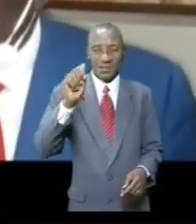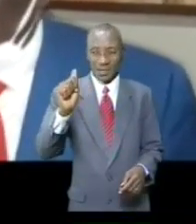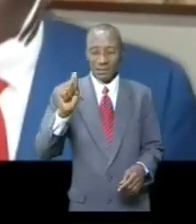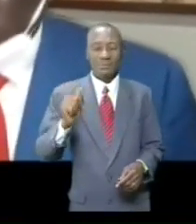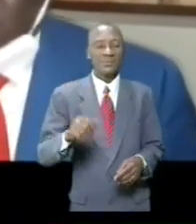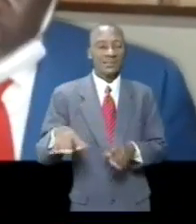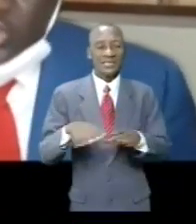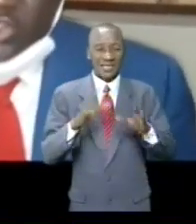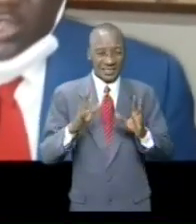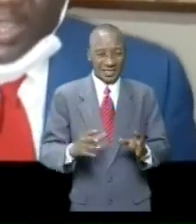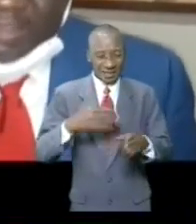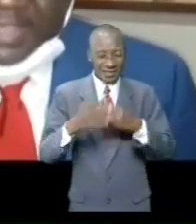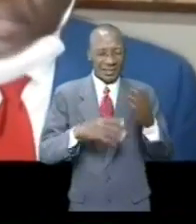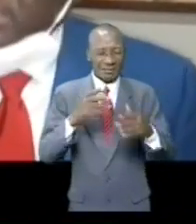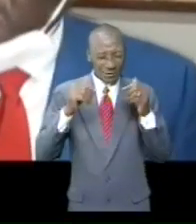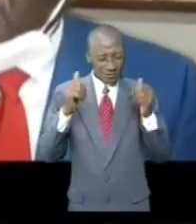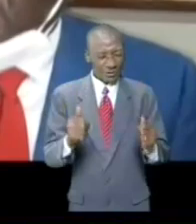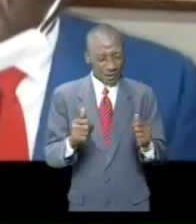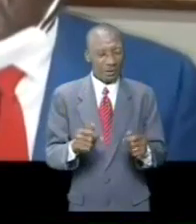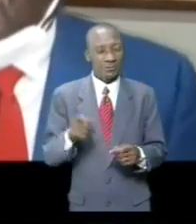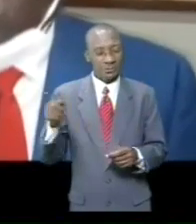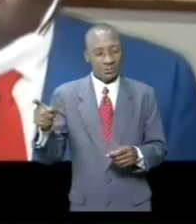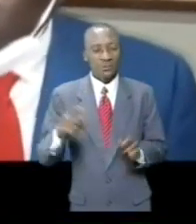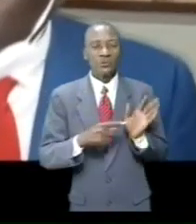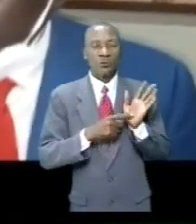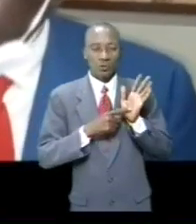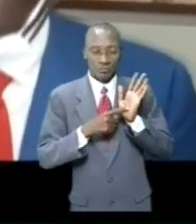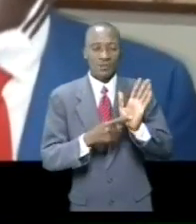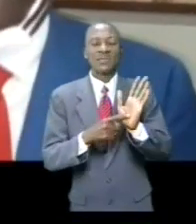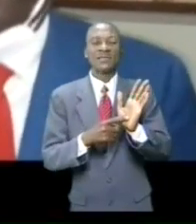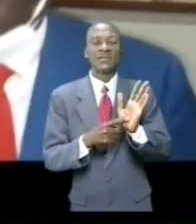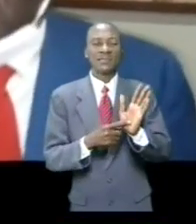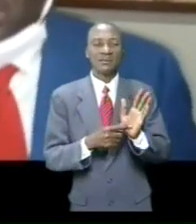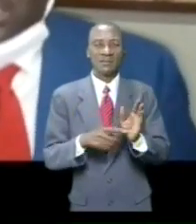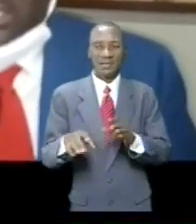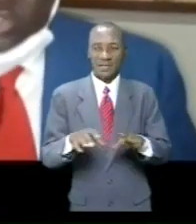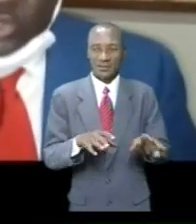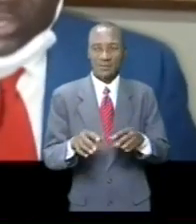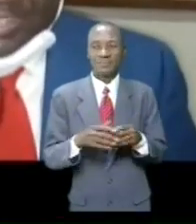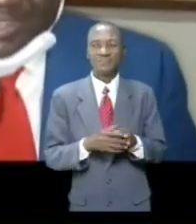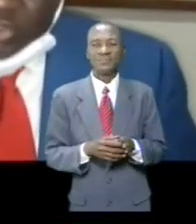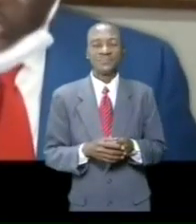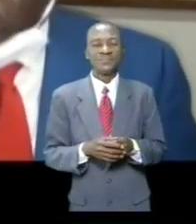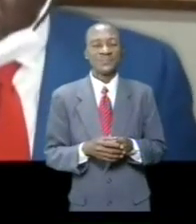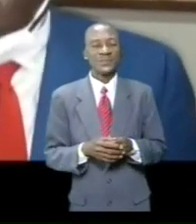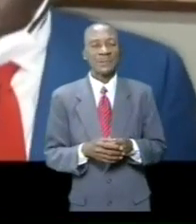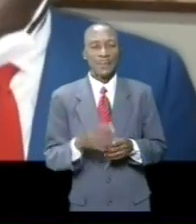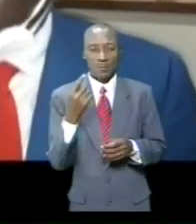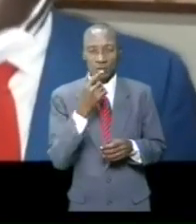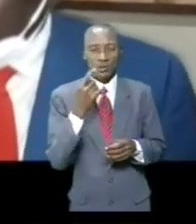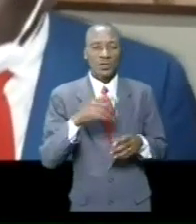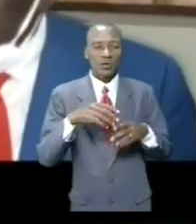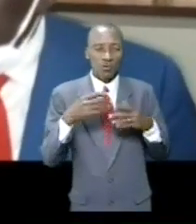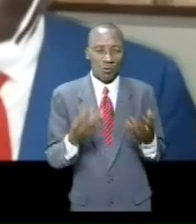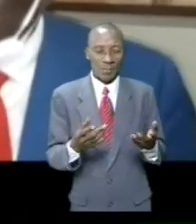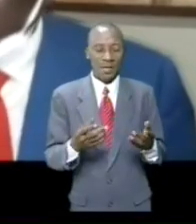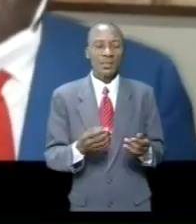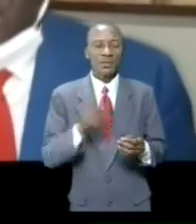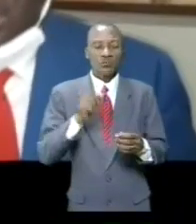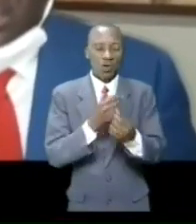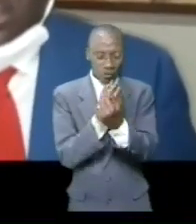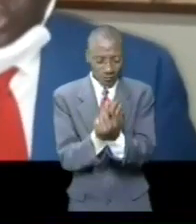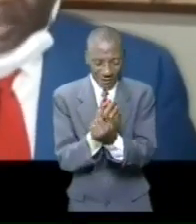terrain, ont présenté les étapes ou la façon dont ces instructions seront